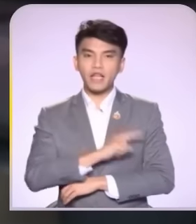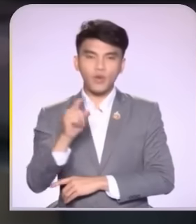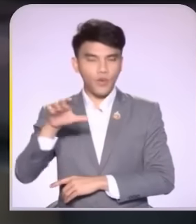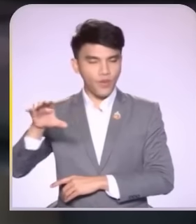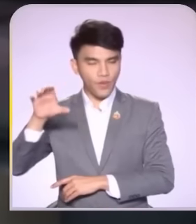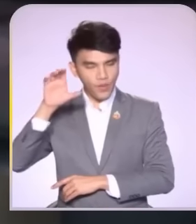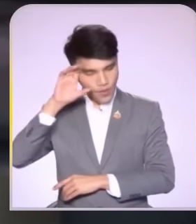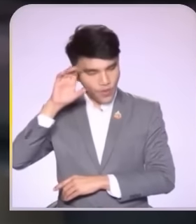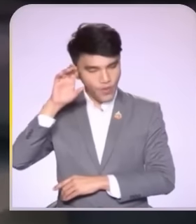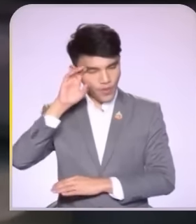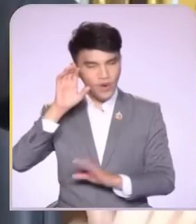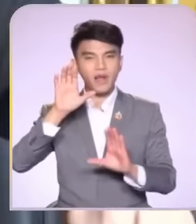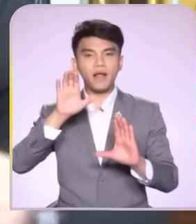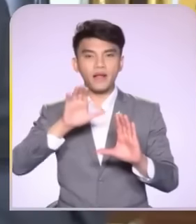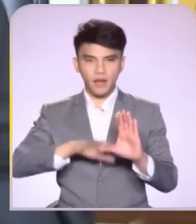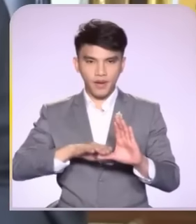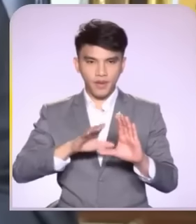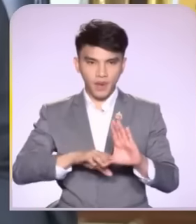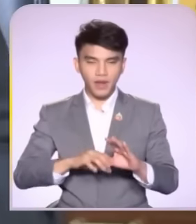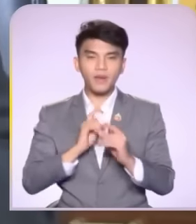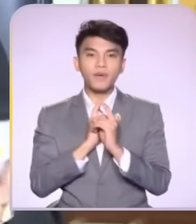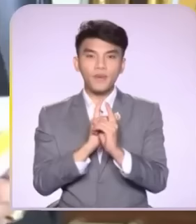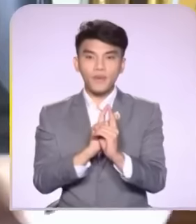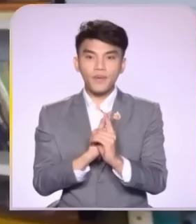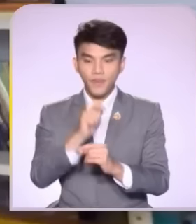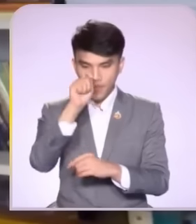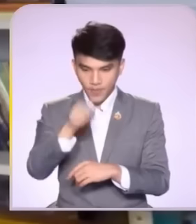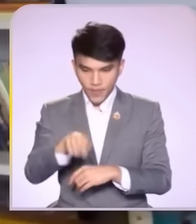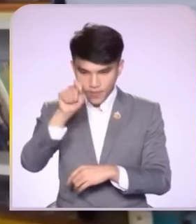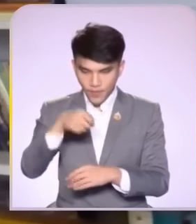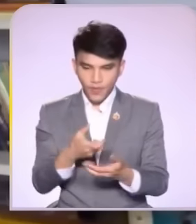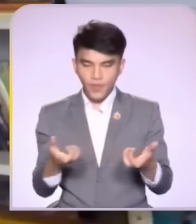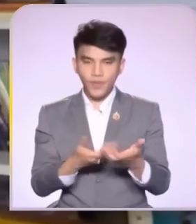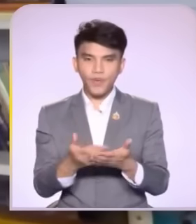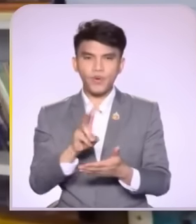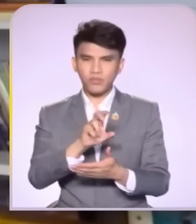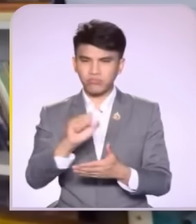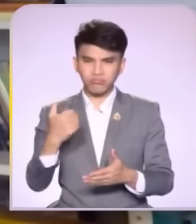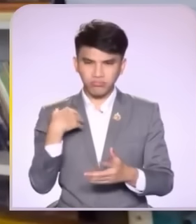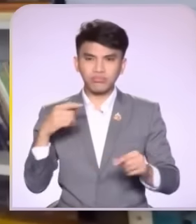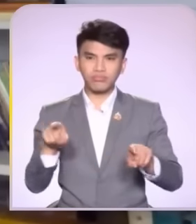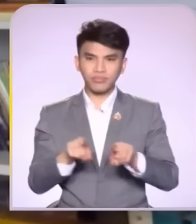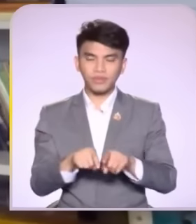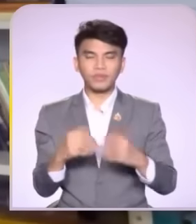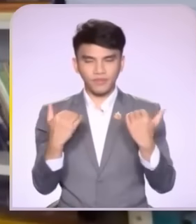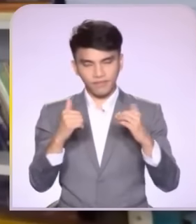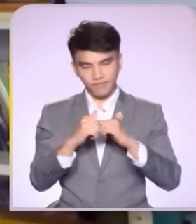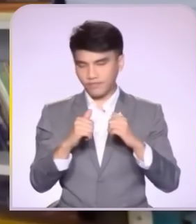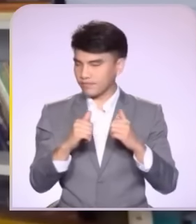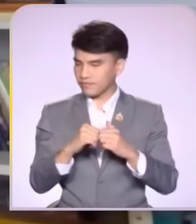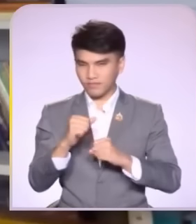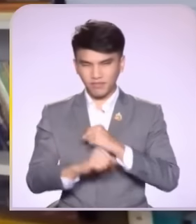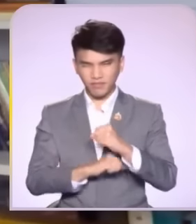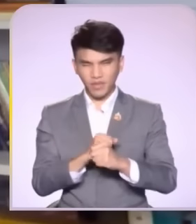งกลหลวมตัวเข้าไปแล้วเปิดบัญชีสมัครสมาชิกรูดบัตรเครดิตซื้อของไป 200,000 กว่าบาทก็ ม ีเรื่องนี้มีปัญหามาตั้